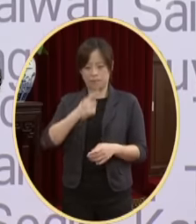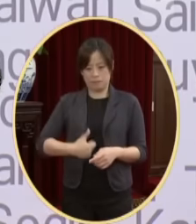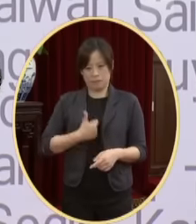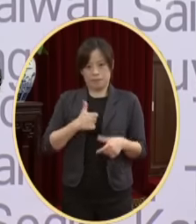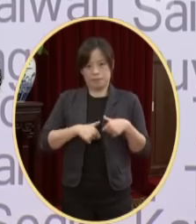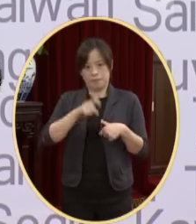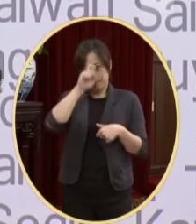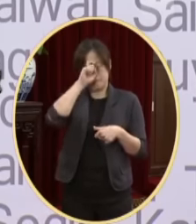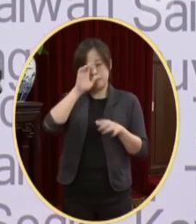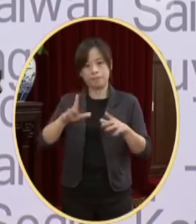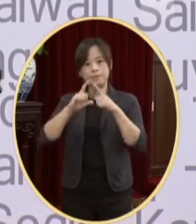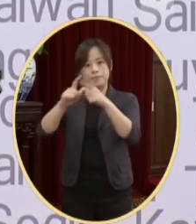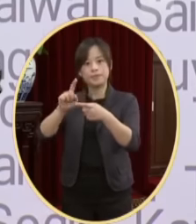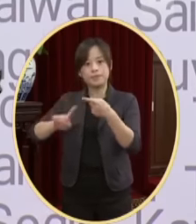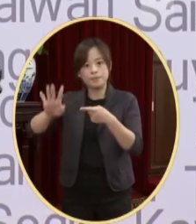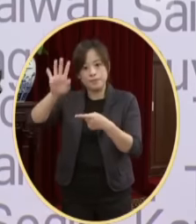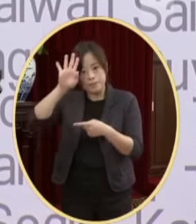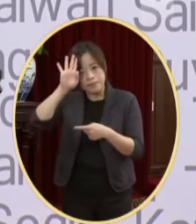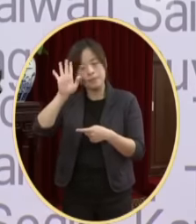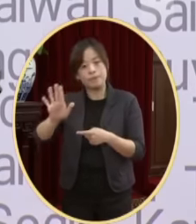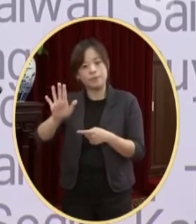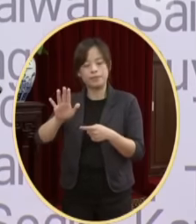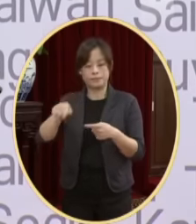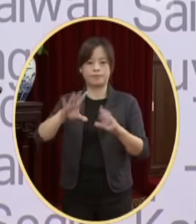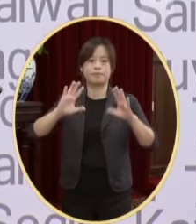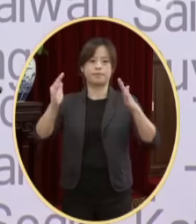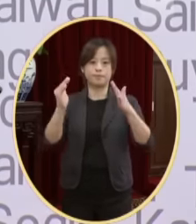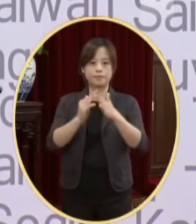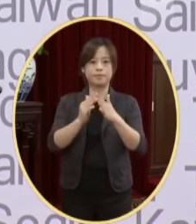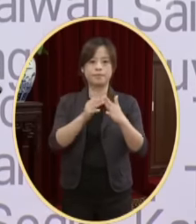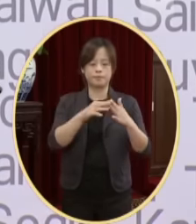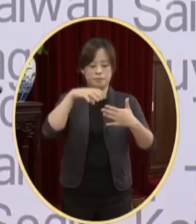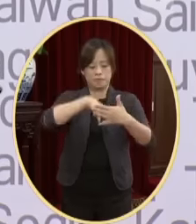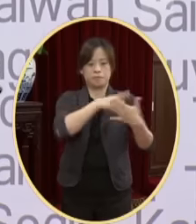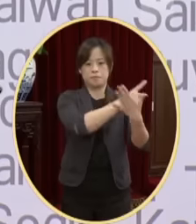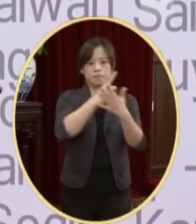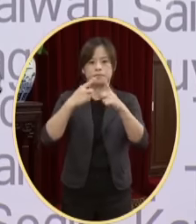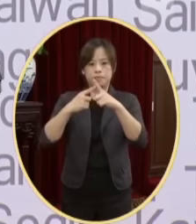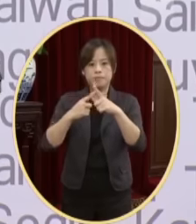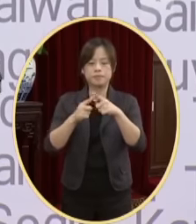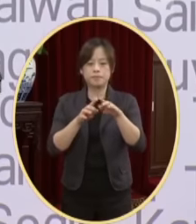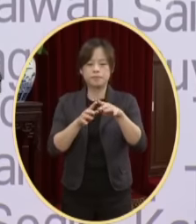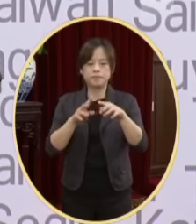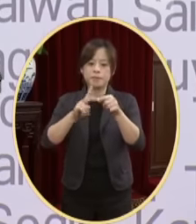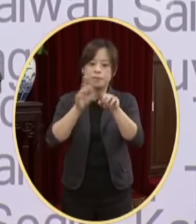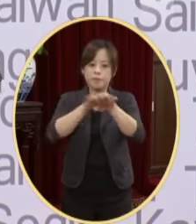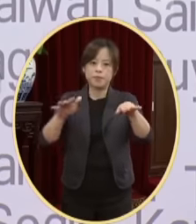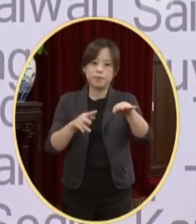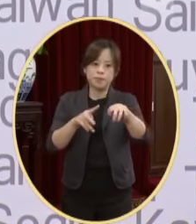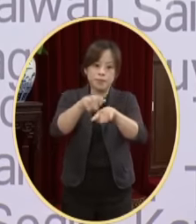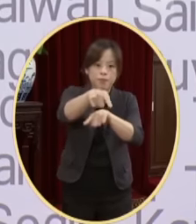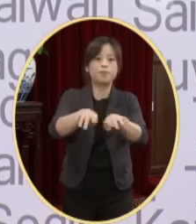待今天的道歉是这个国家内部所有人迈向和解的开